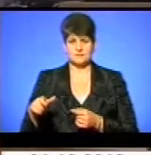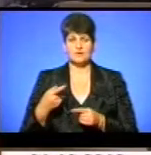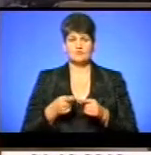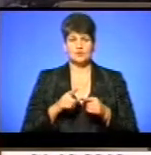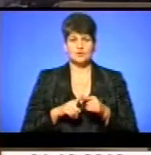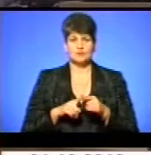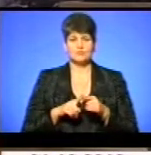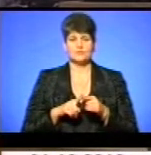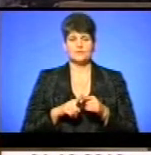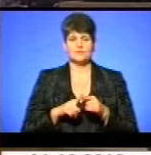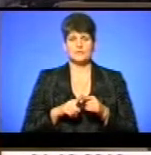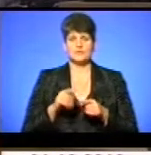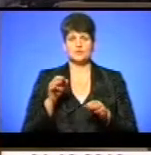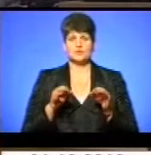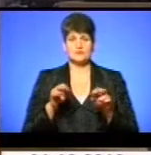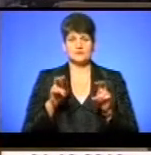судді ми відклали